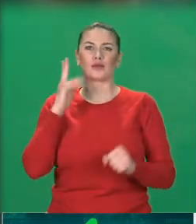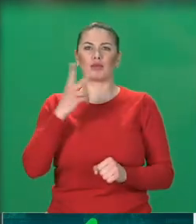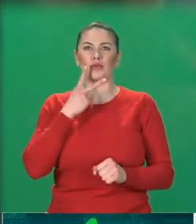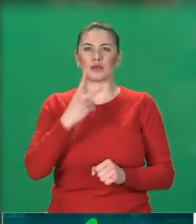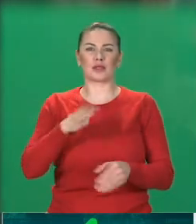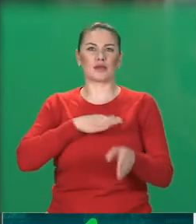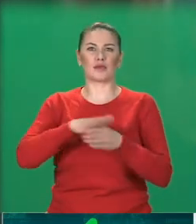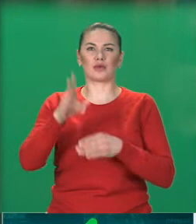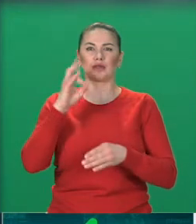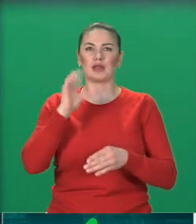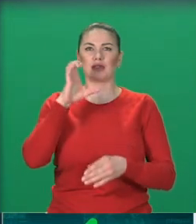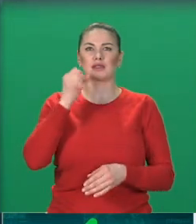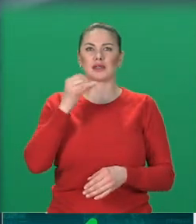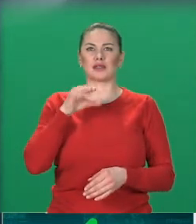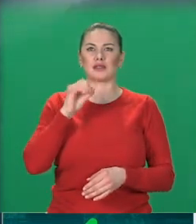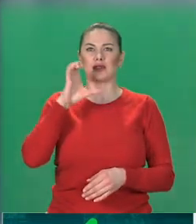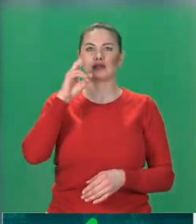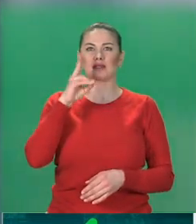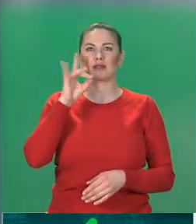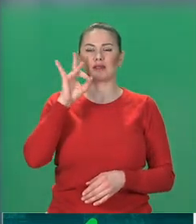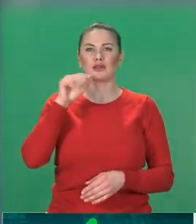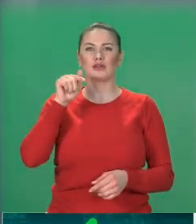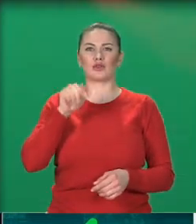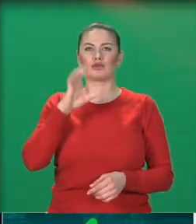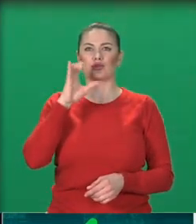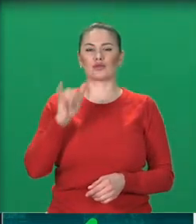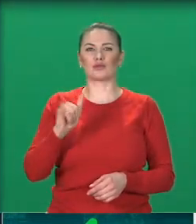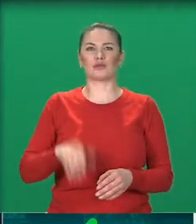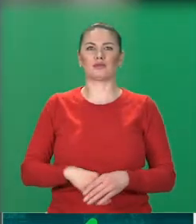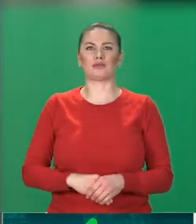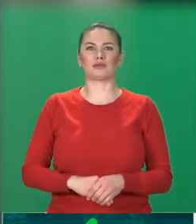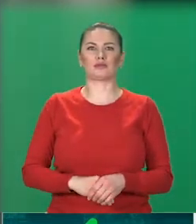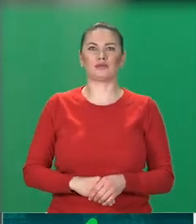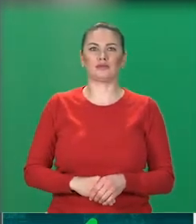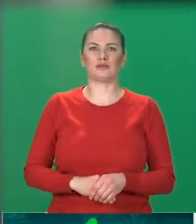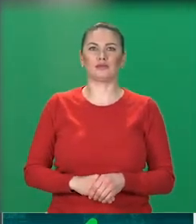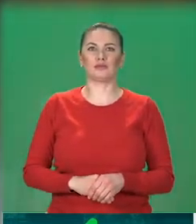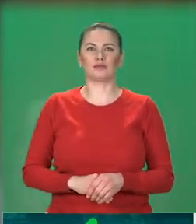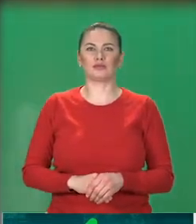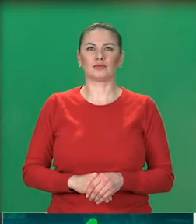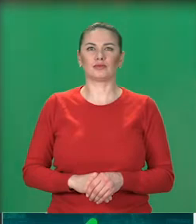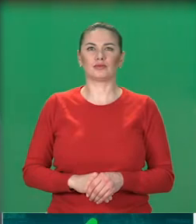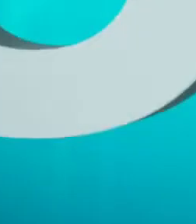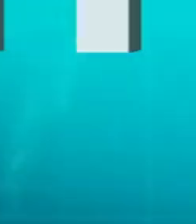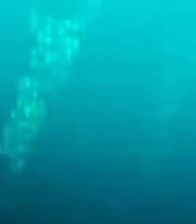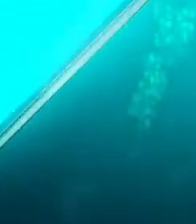будет посмотреть полностью на сайте skr.su. Сергей Суханов, Дмитрий Клеровский, телекомпания